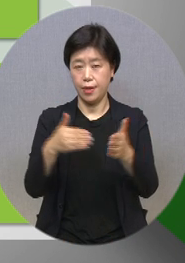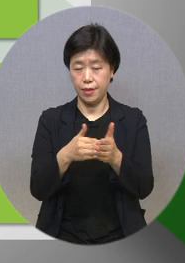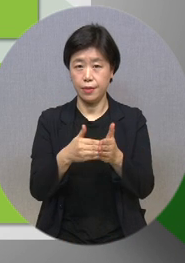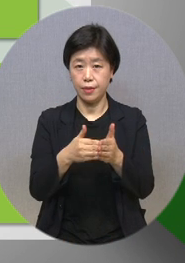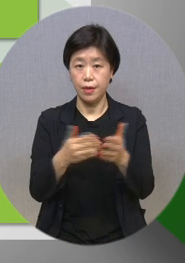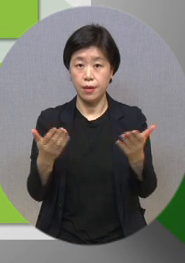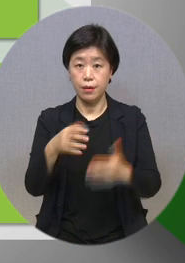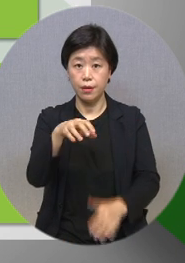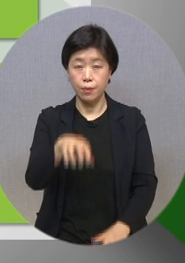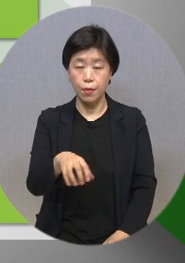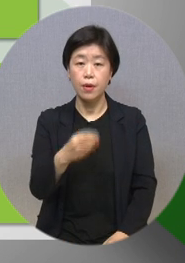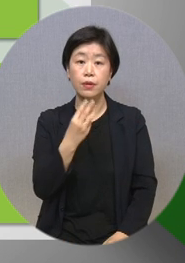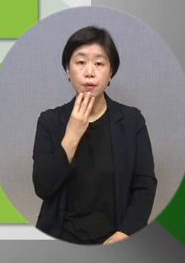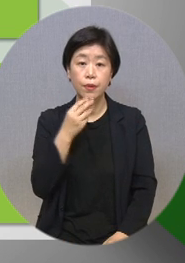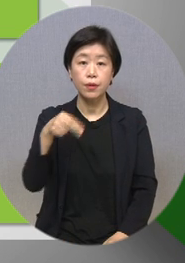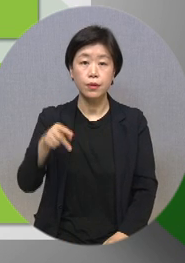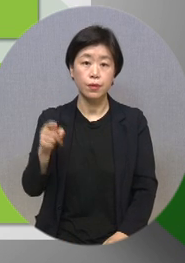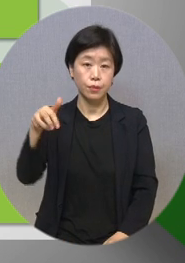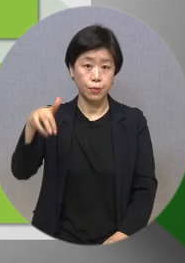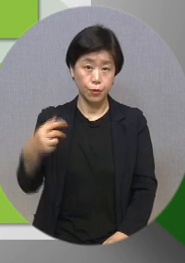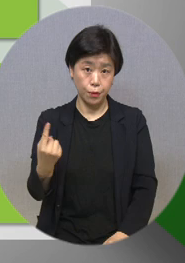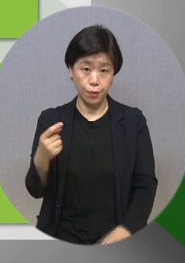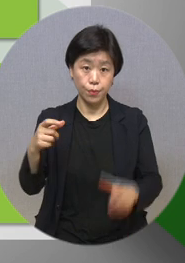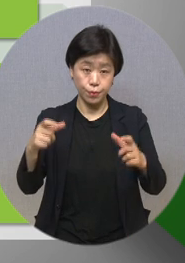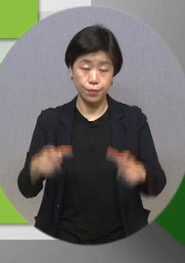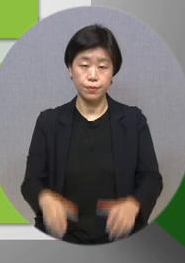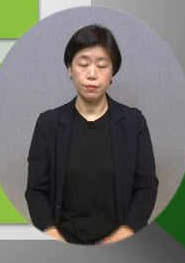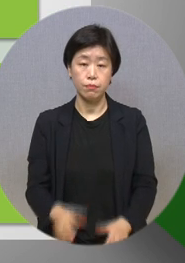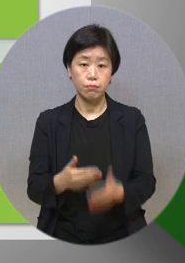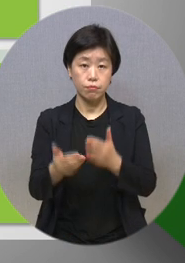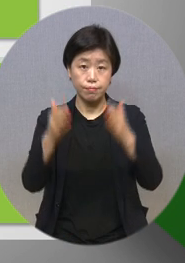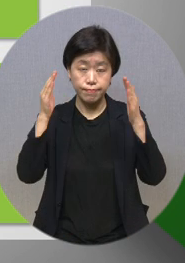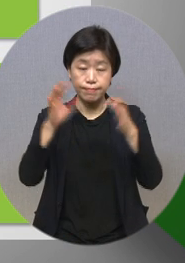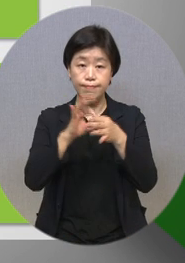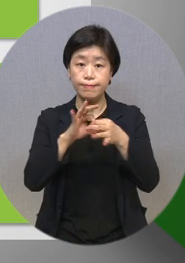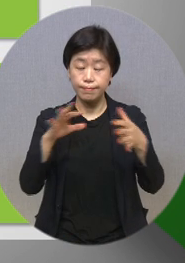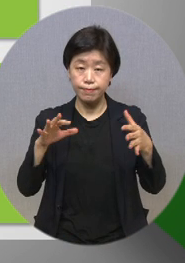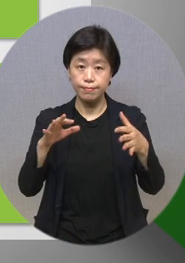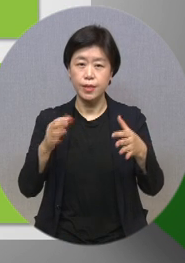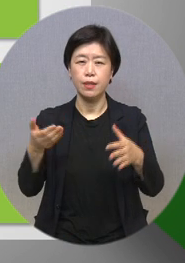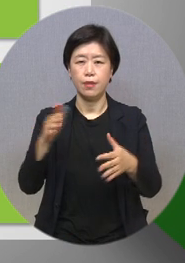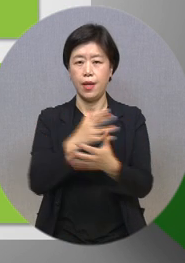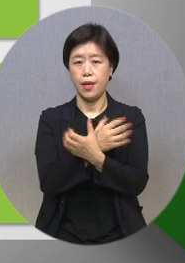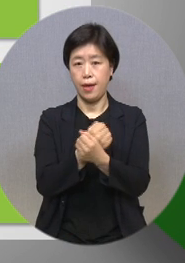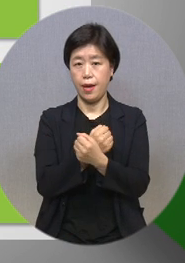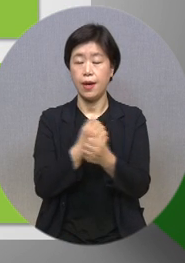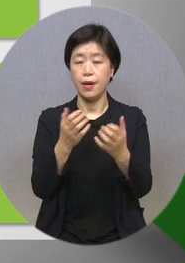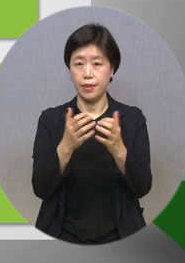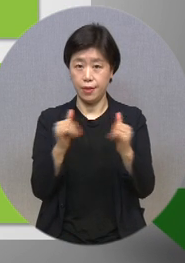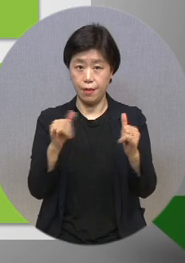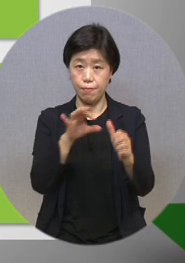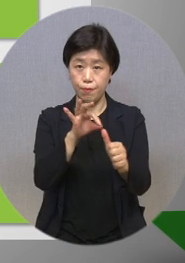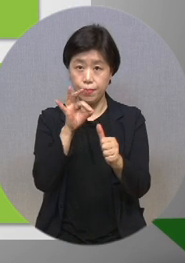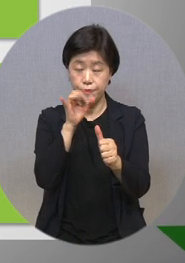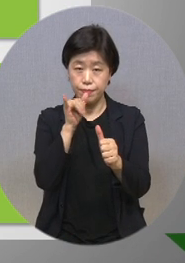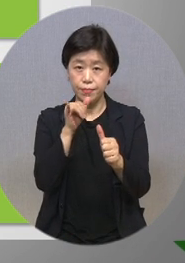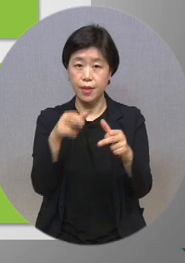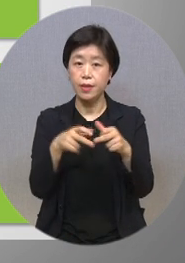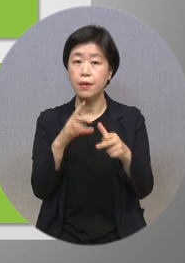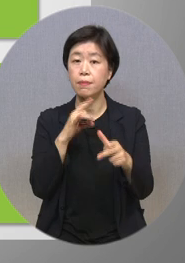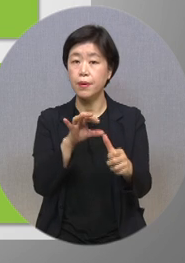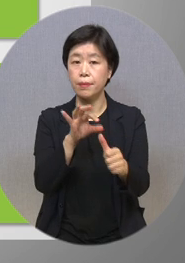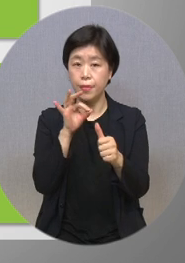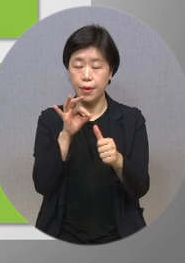근무지는 서울특별시 서초구입니다. 경력과 학력은 무관하며 계약직을 채용합니다. 장애인만